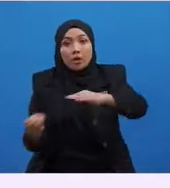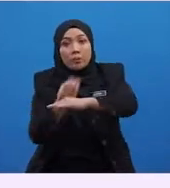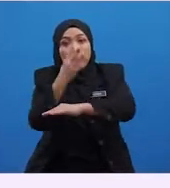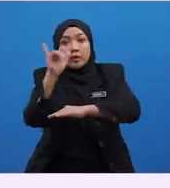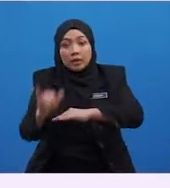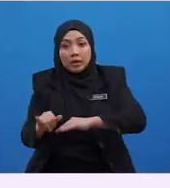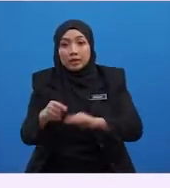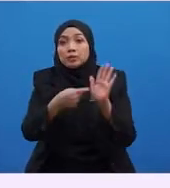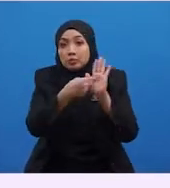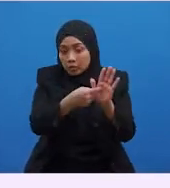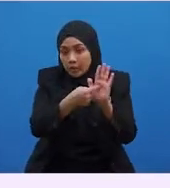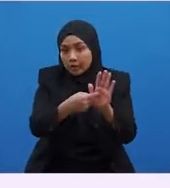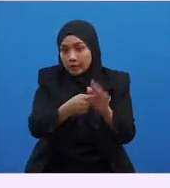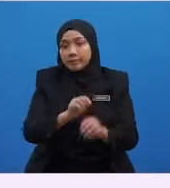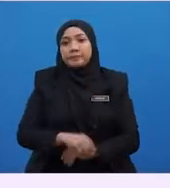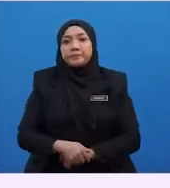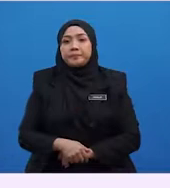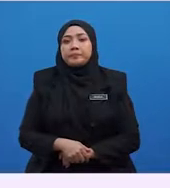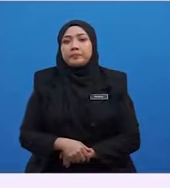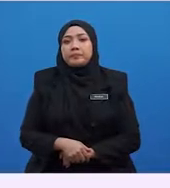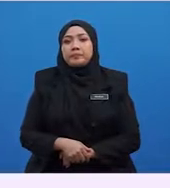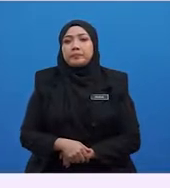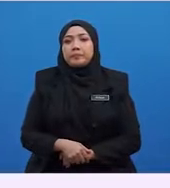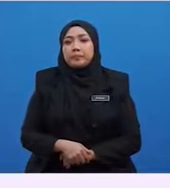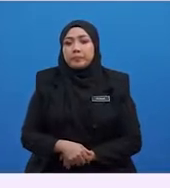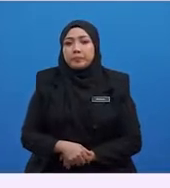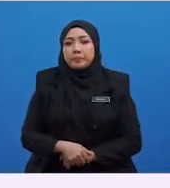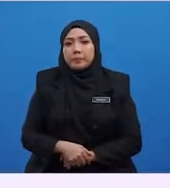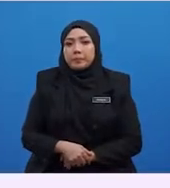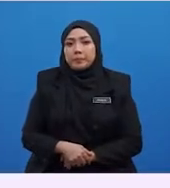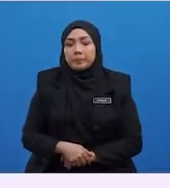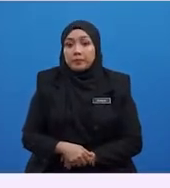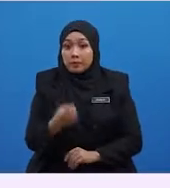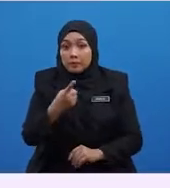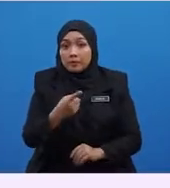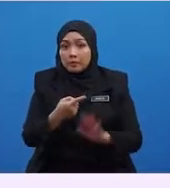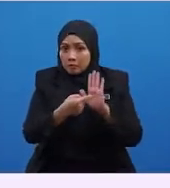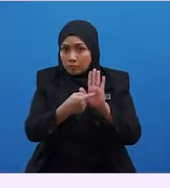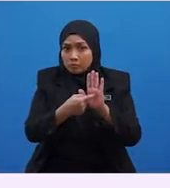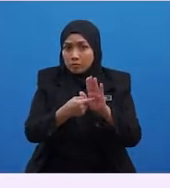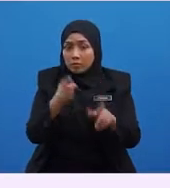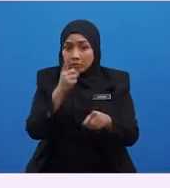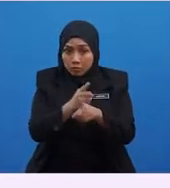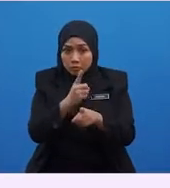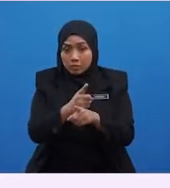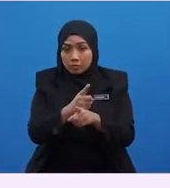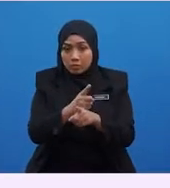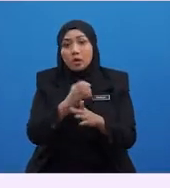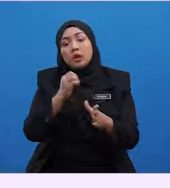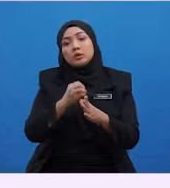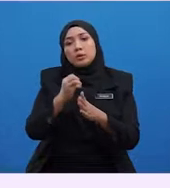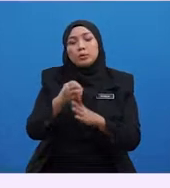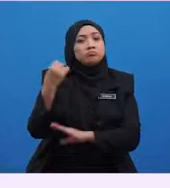ini. Adakah data dalam pangkalan data berjaya dipaparkan? Semak data yang